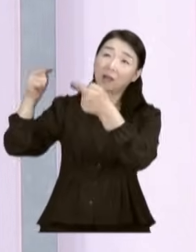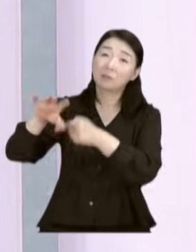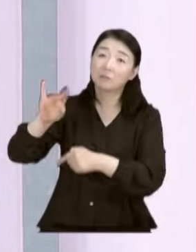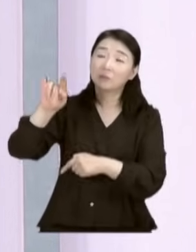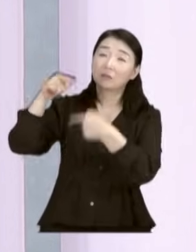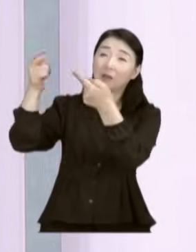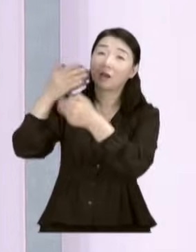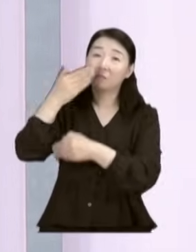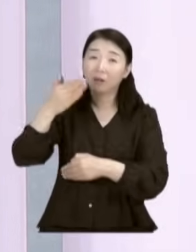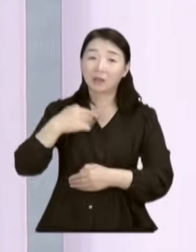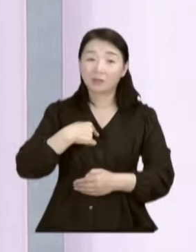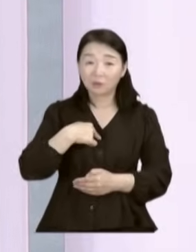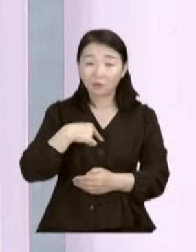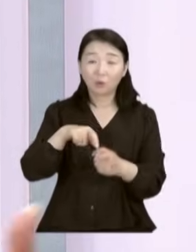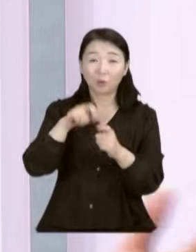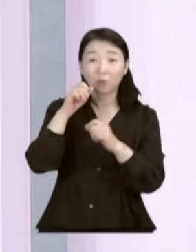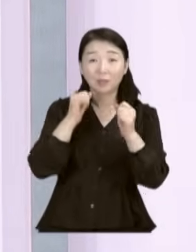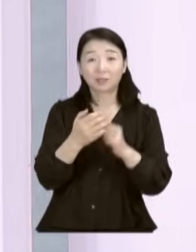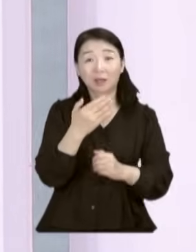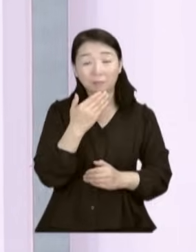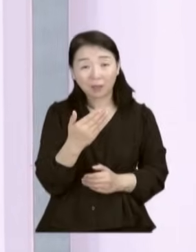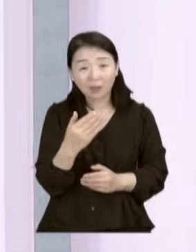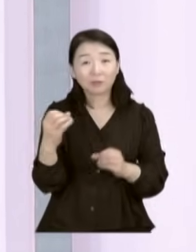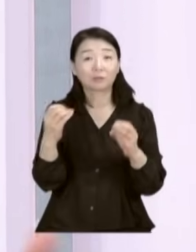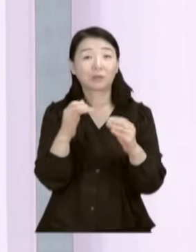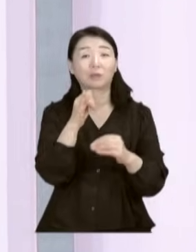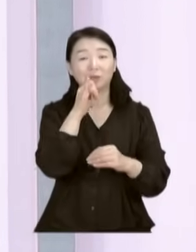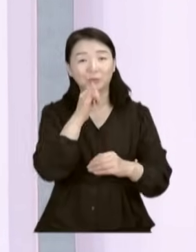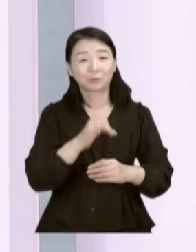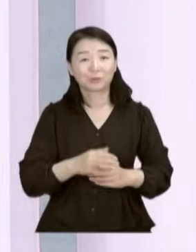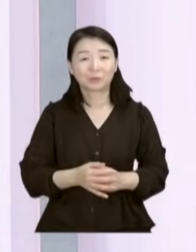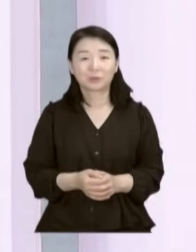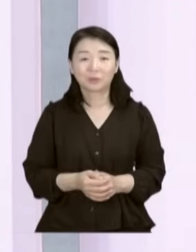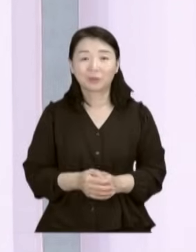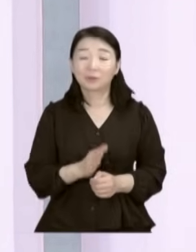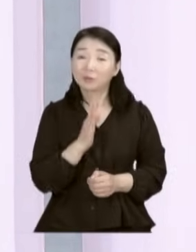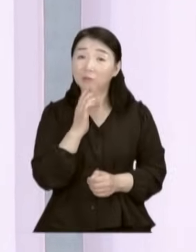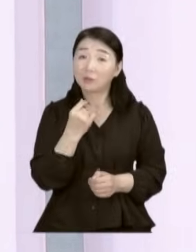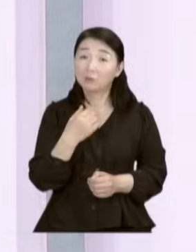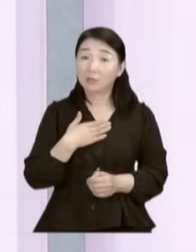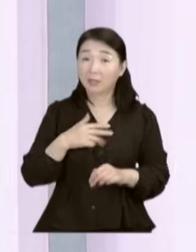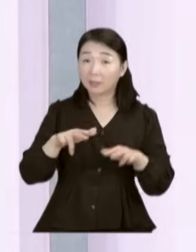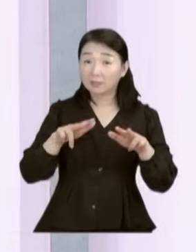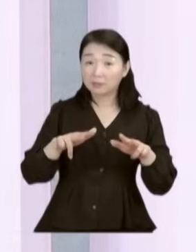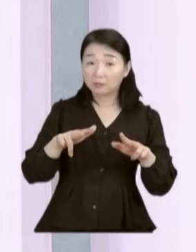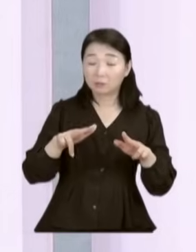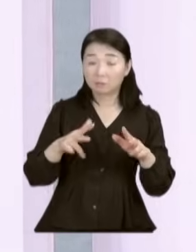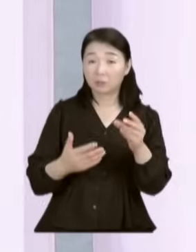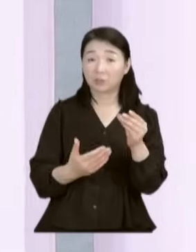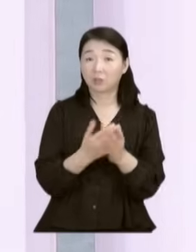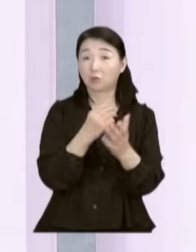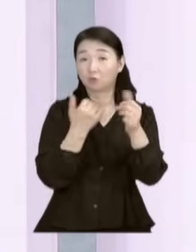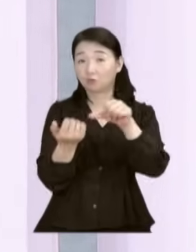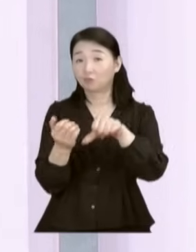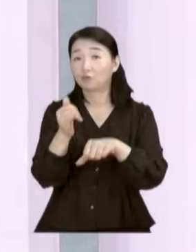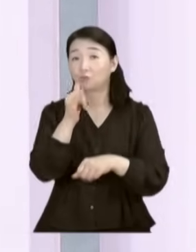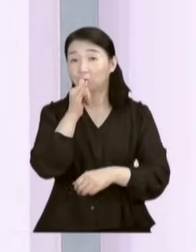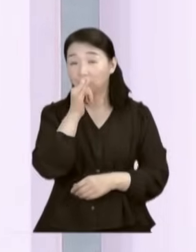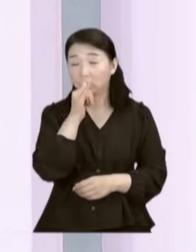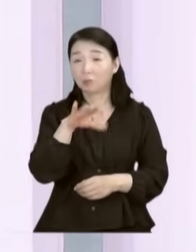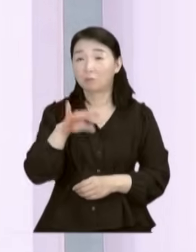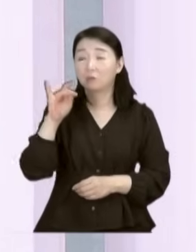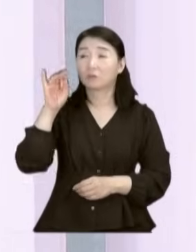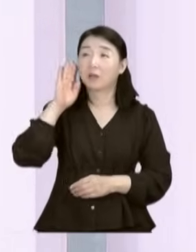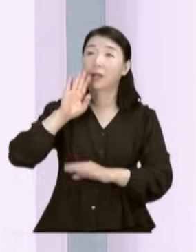여보가 나보다 먼저 갈 수도 있고 또 더 오래 살 수도 있어 뭐 이런 얘기를 하니까 그래 맞아 내가 당장 사고로 죽을 수도 있는